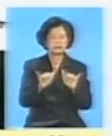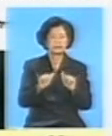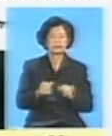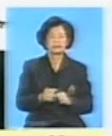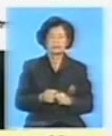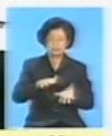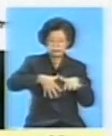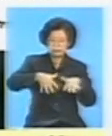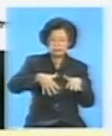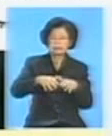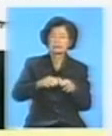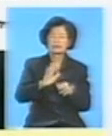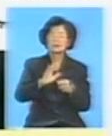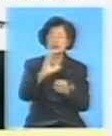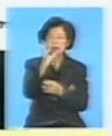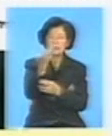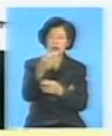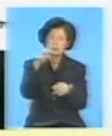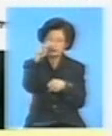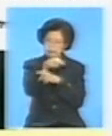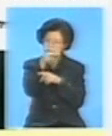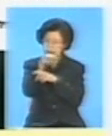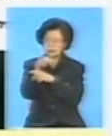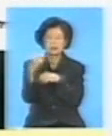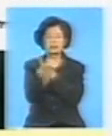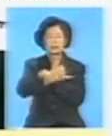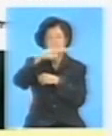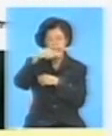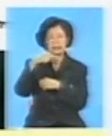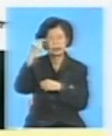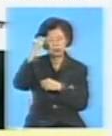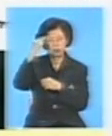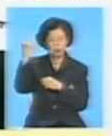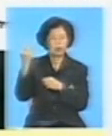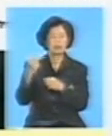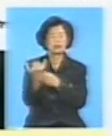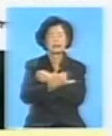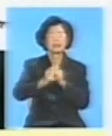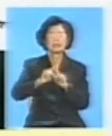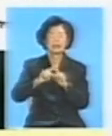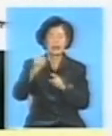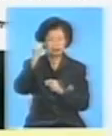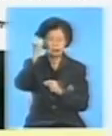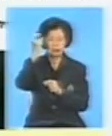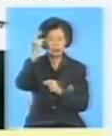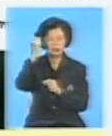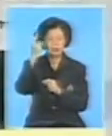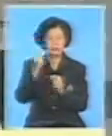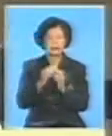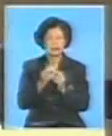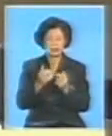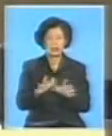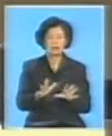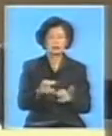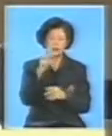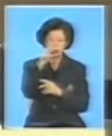งประชาคมโลกก็ยังเฝ้ามองการเปลี่ยนแปลงของประเทศไทยด้วยความห่วงใยนะครับวันนี้หลายๆประเทศก็มีความเข้าใจมากขึ้นเพียงแต่ว่าก็